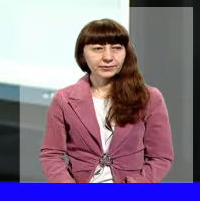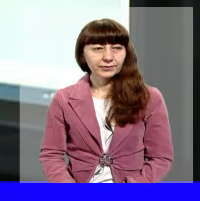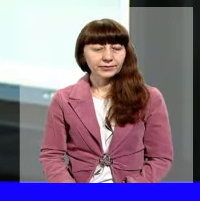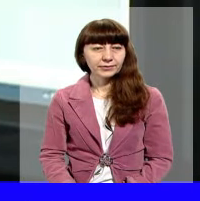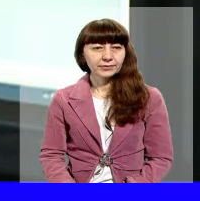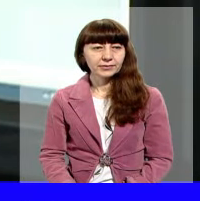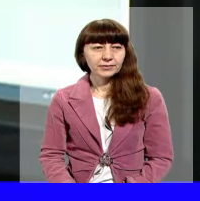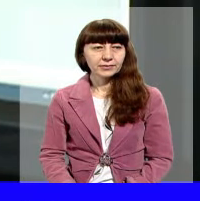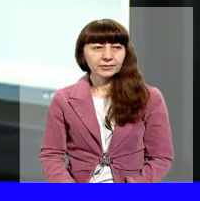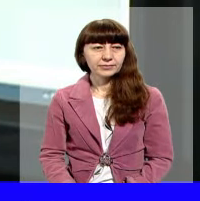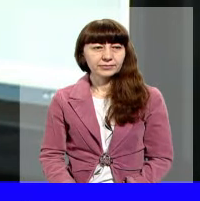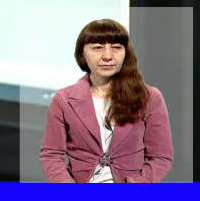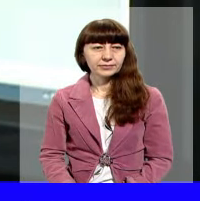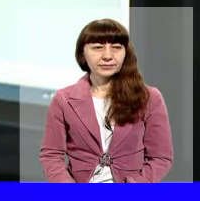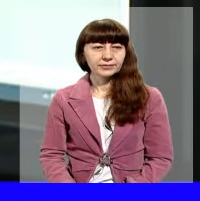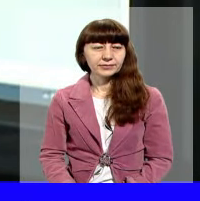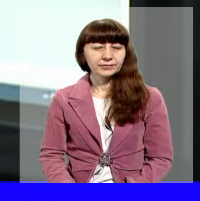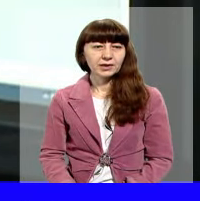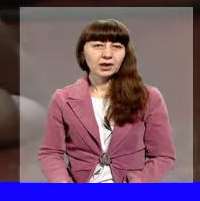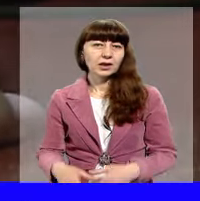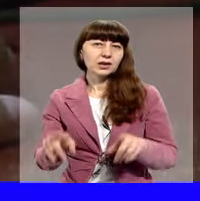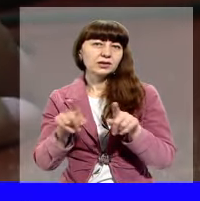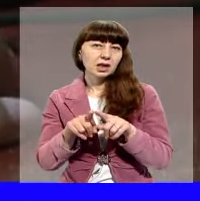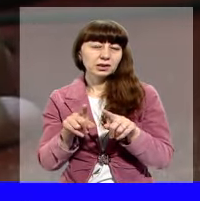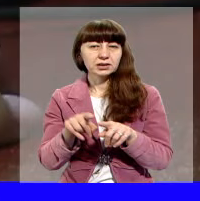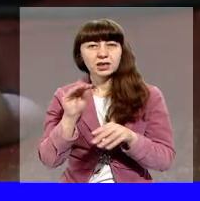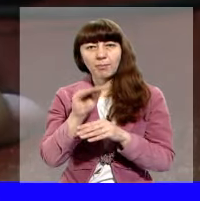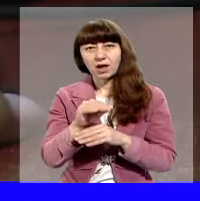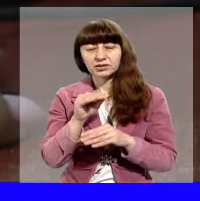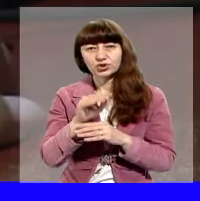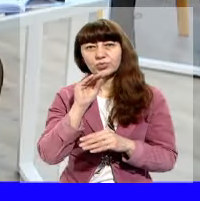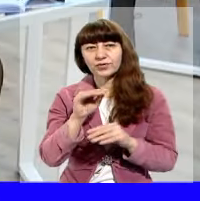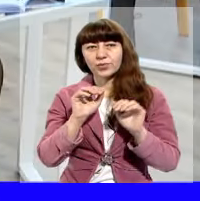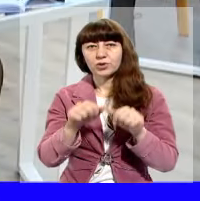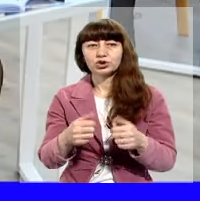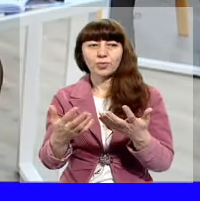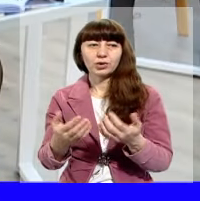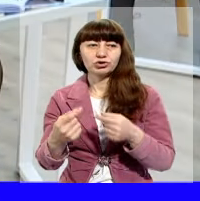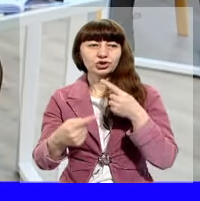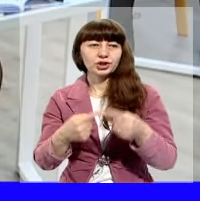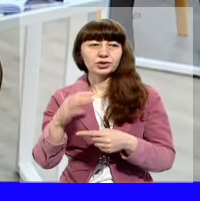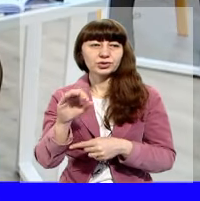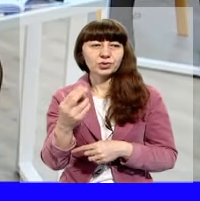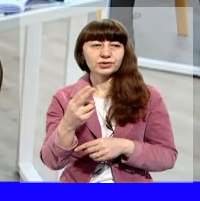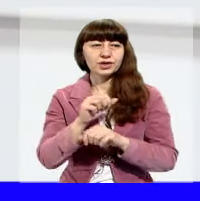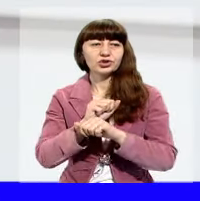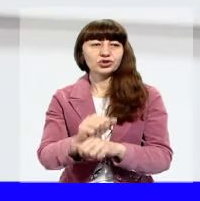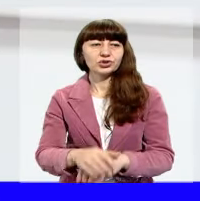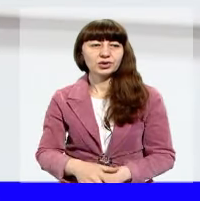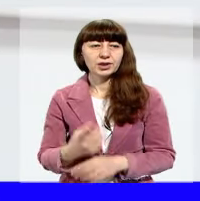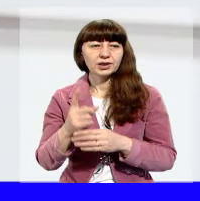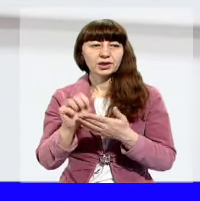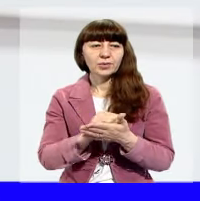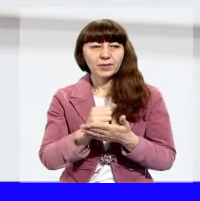және командалық жұмыс сияқты әр мамандық үшін бірдей маңызды икемді дағдыларға бағытталған курстар бар. Мәлім